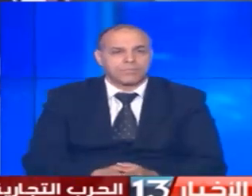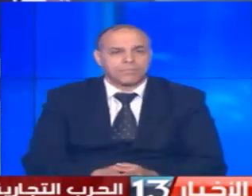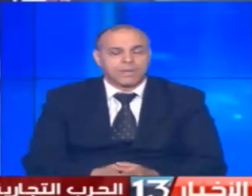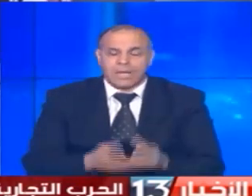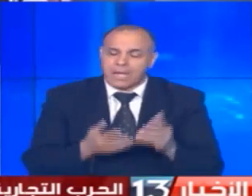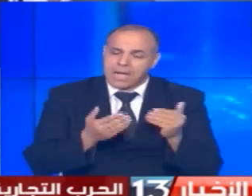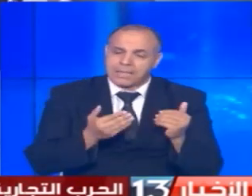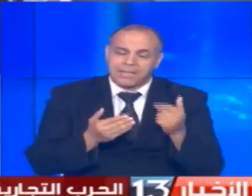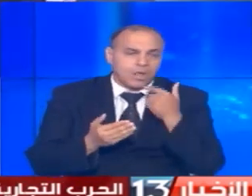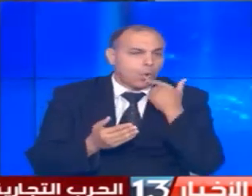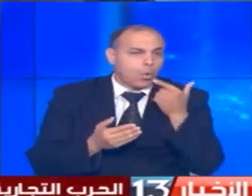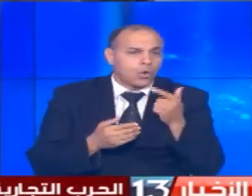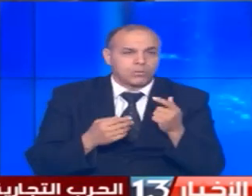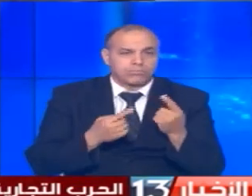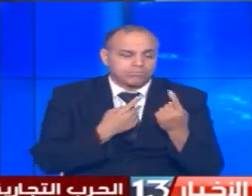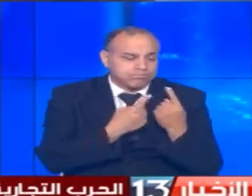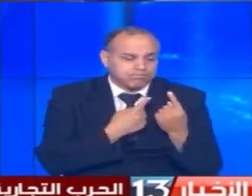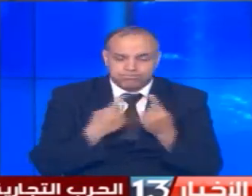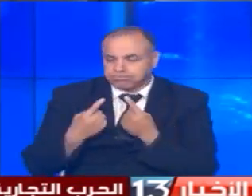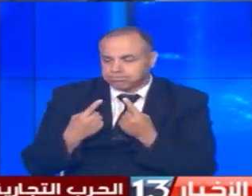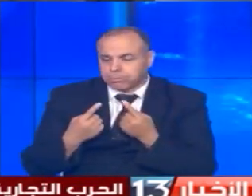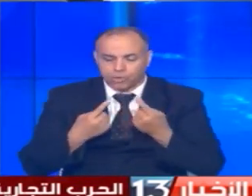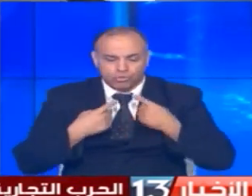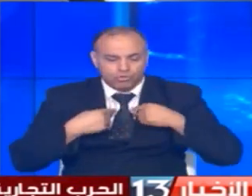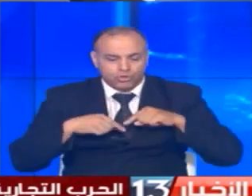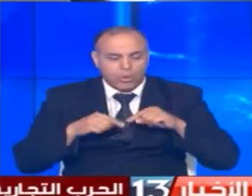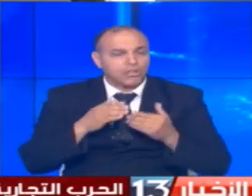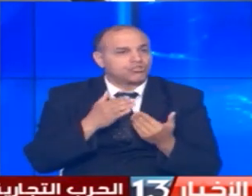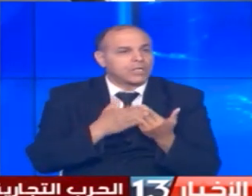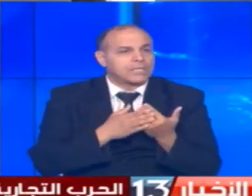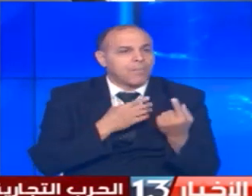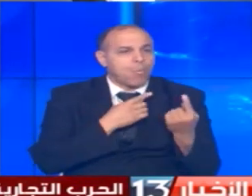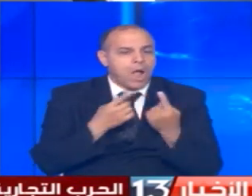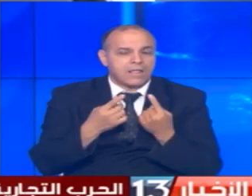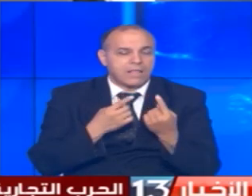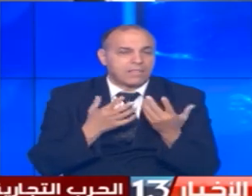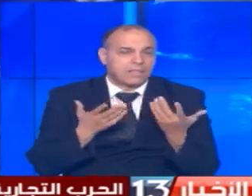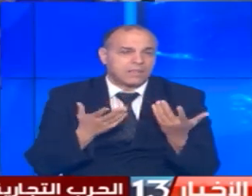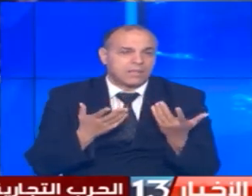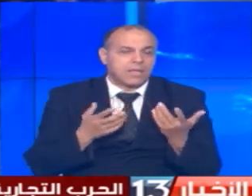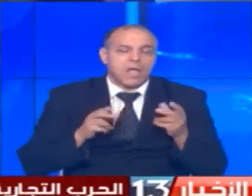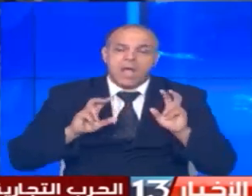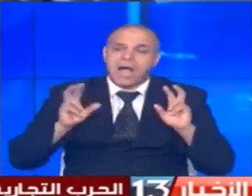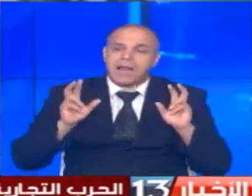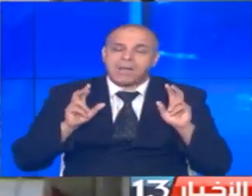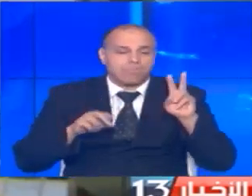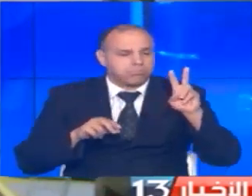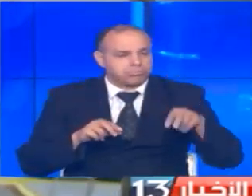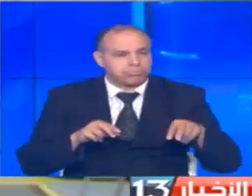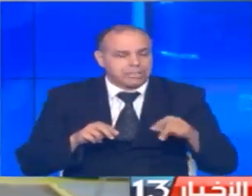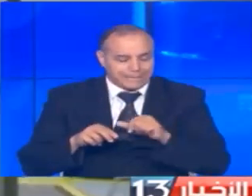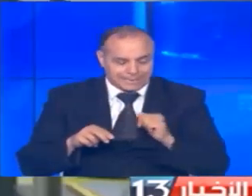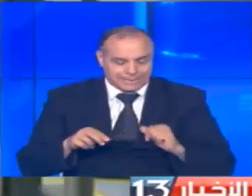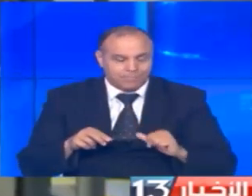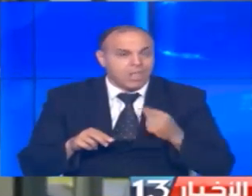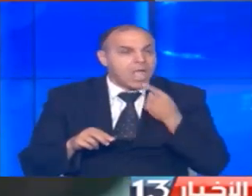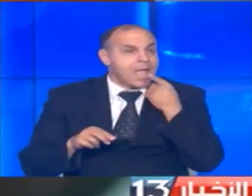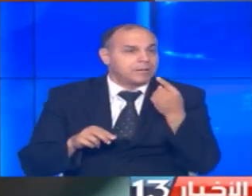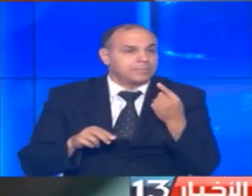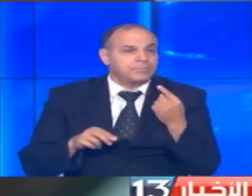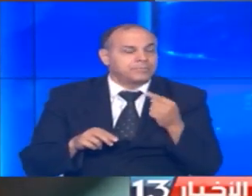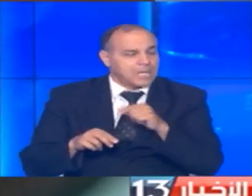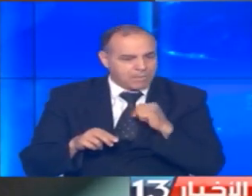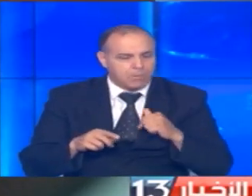انتظار أن يدرس الطرفان إمكانية انعقاد جولة جديدة من المحادثات، نقلت وسائل أعلام رسمية صينية أن